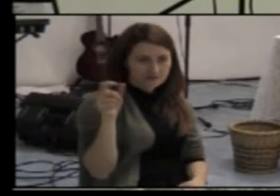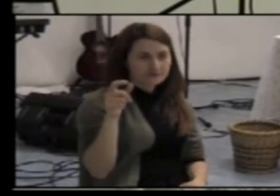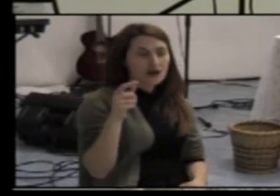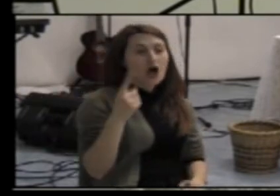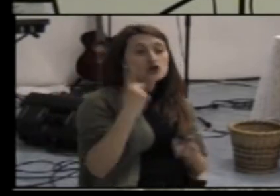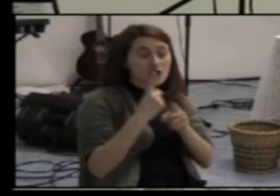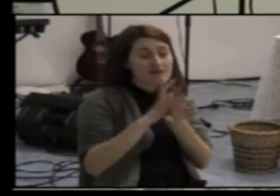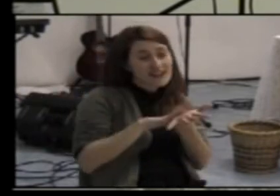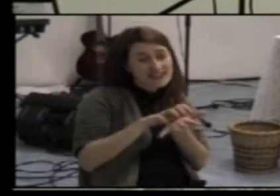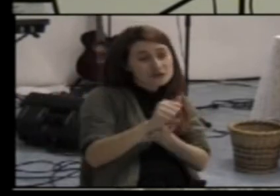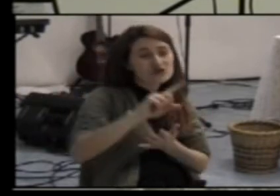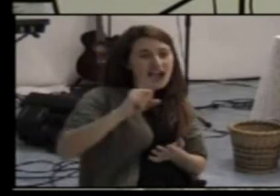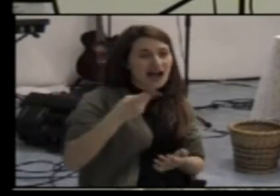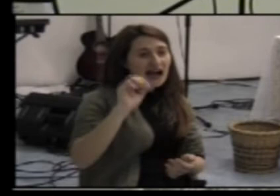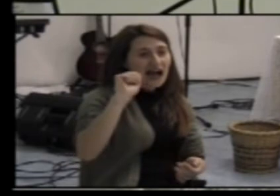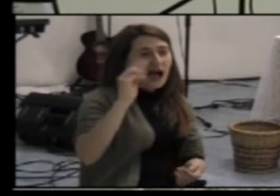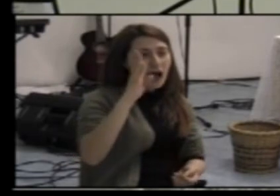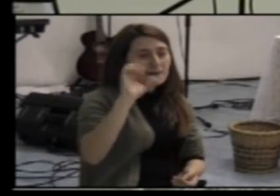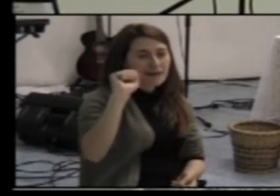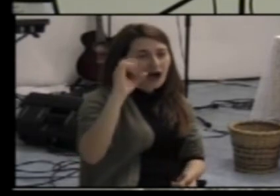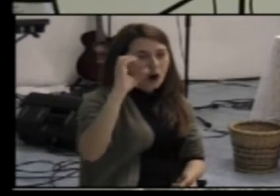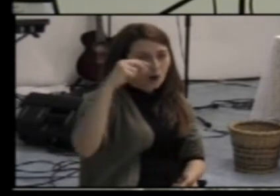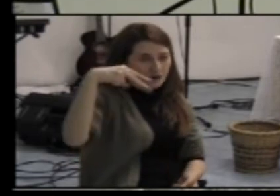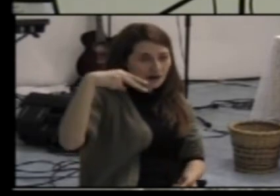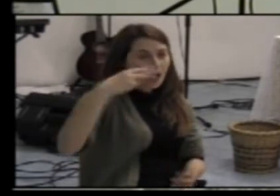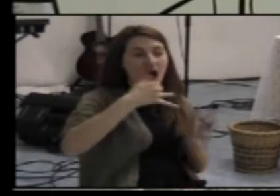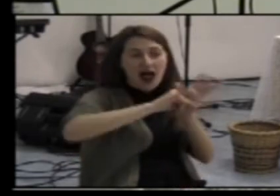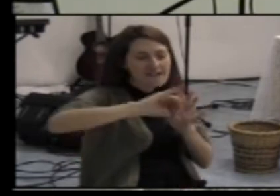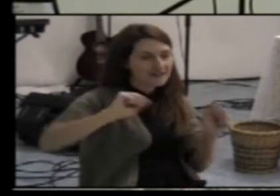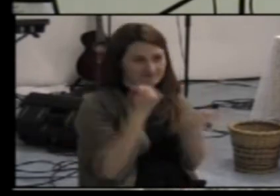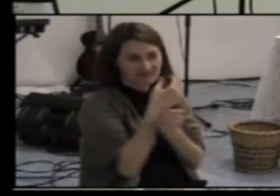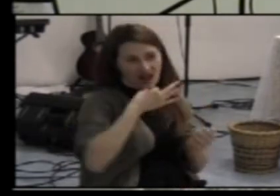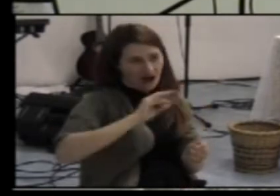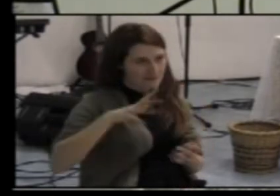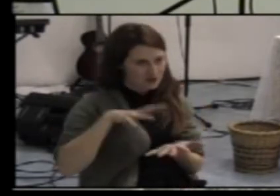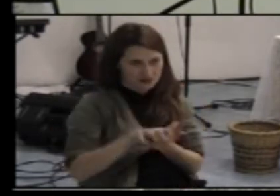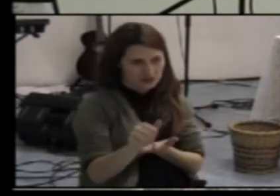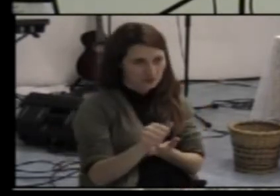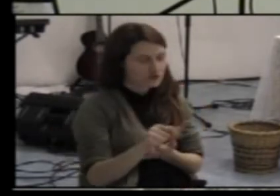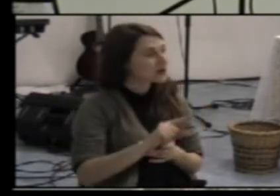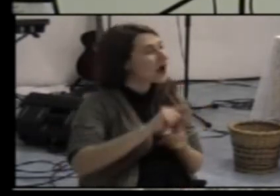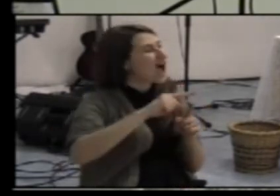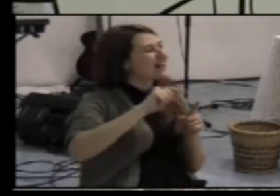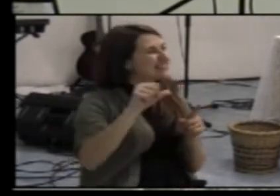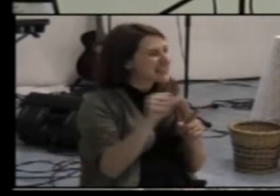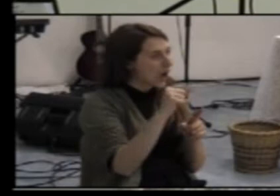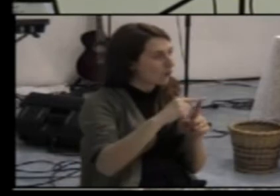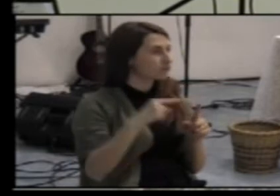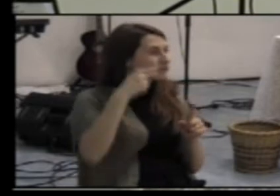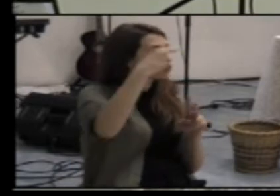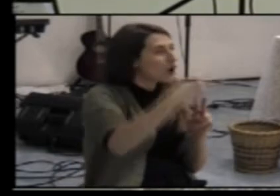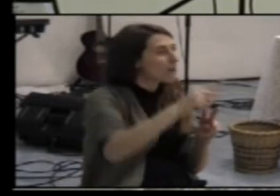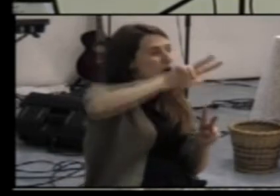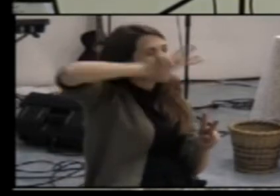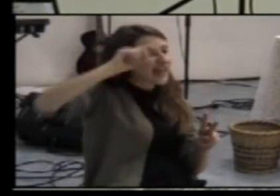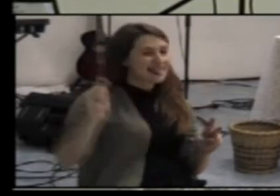un certo punto, durante il regno di Davide, c'è una carestia, 3 anni di carestia. Davide non sa cosa fare, va dal Signore e dice: